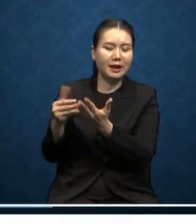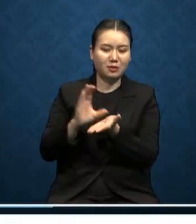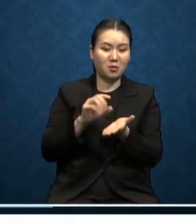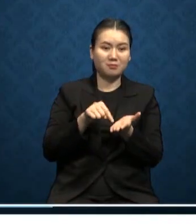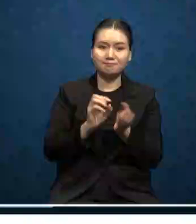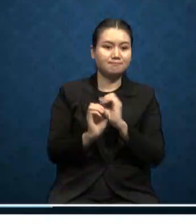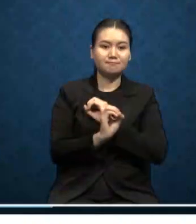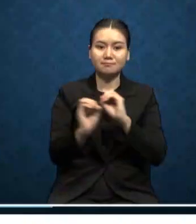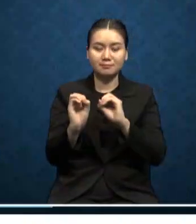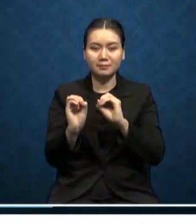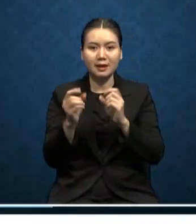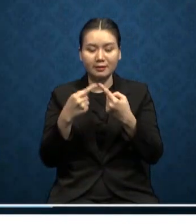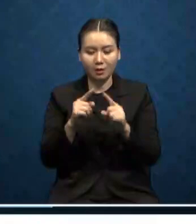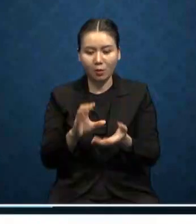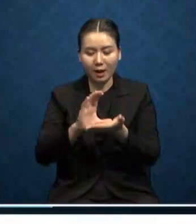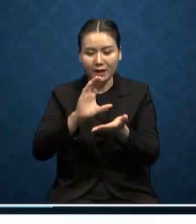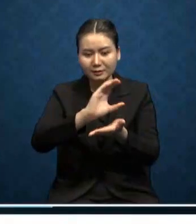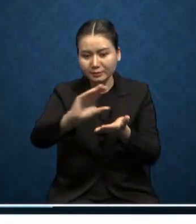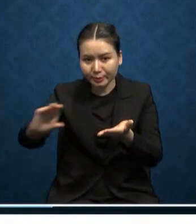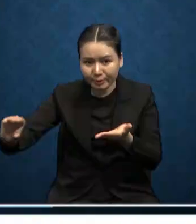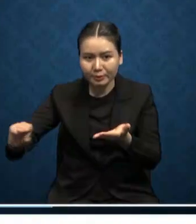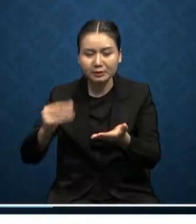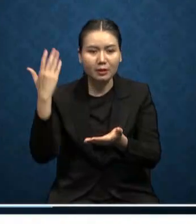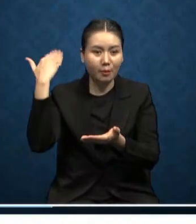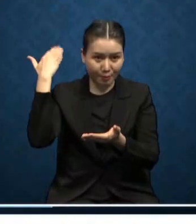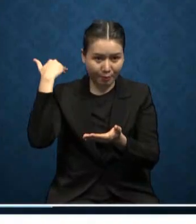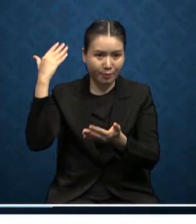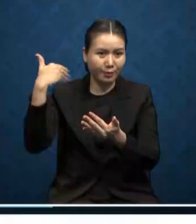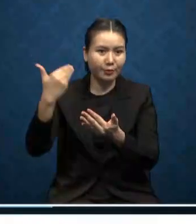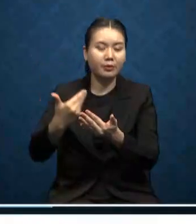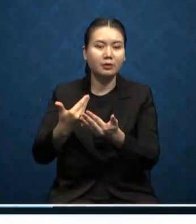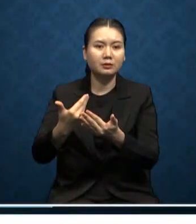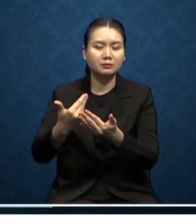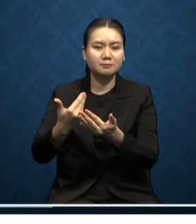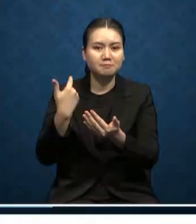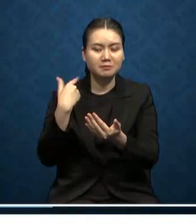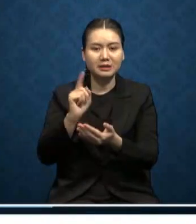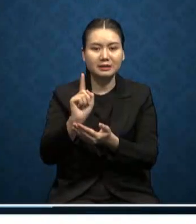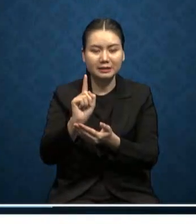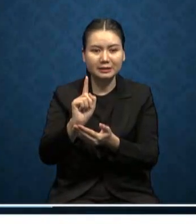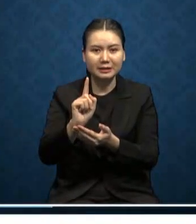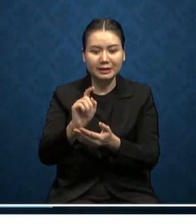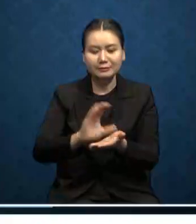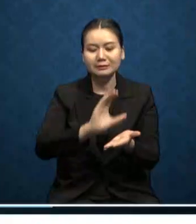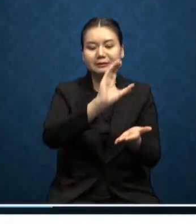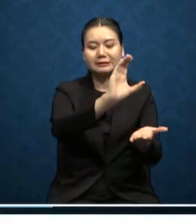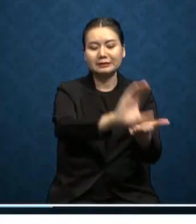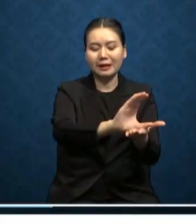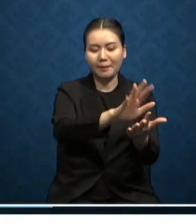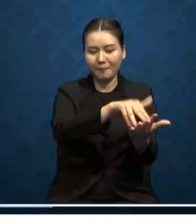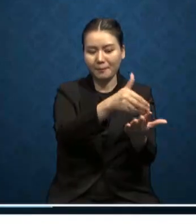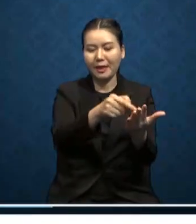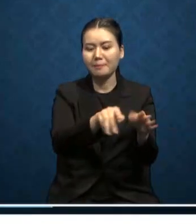าณนี้นะการใช้จ่ายทรัพยากรในอดีตที่ผ่านมาจะมีลักษณะที่ว่าตั้งงบประมาณเป็นแผนง